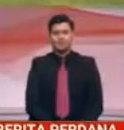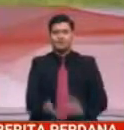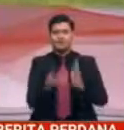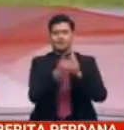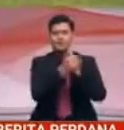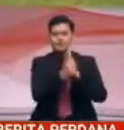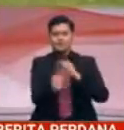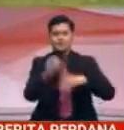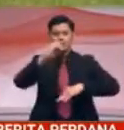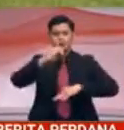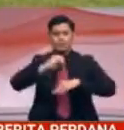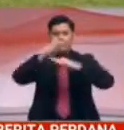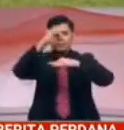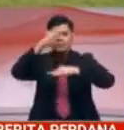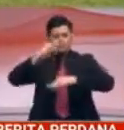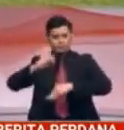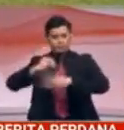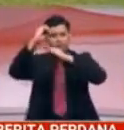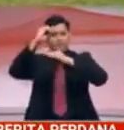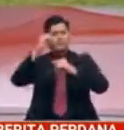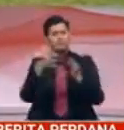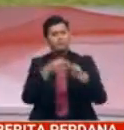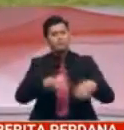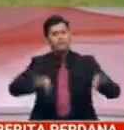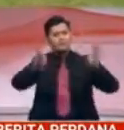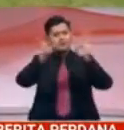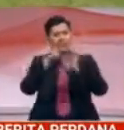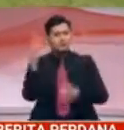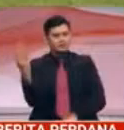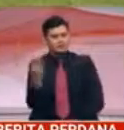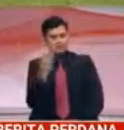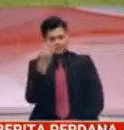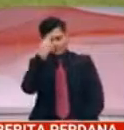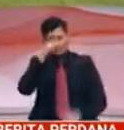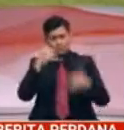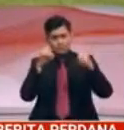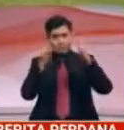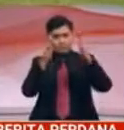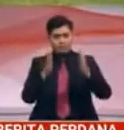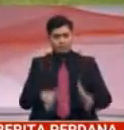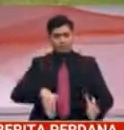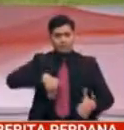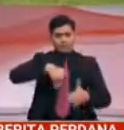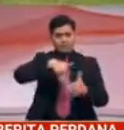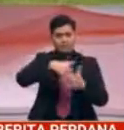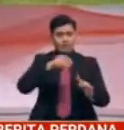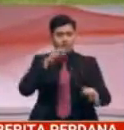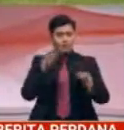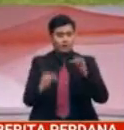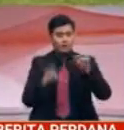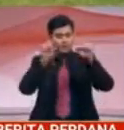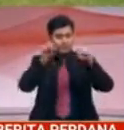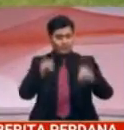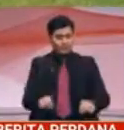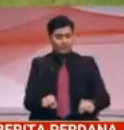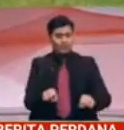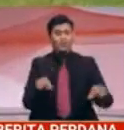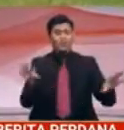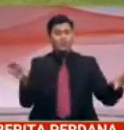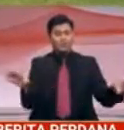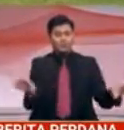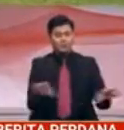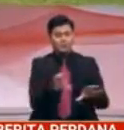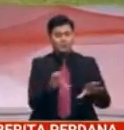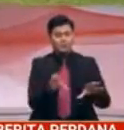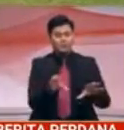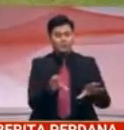Kemahiran menimbang bola adalah satu kemahiran yang sangat biasa bagi pemain bola sepak. Namun, jika anda mampu mencipta rekod seperti